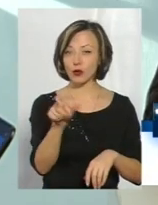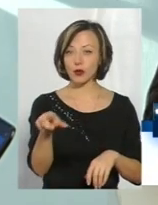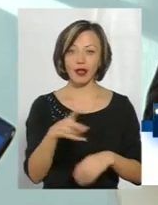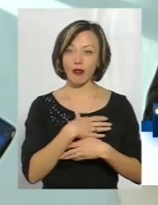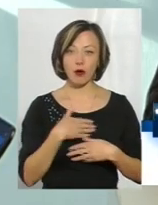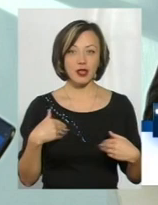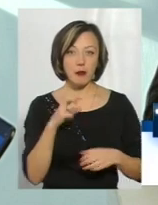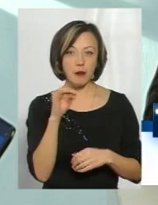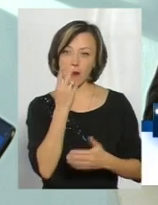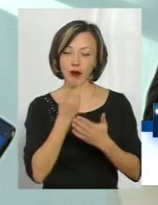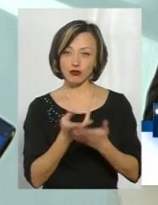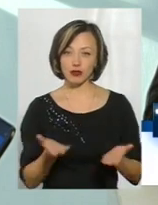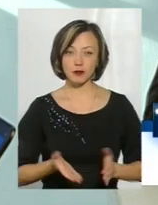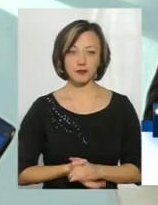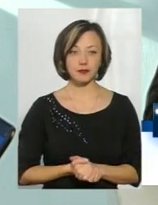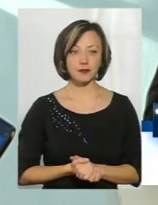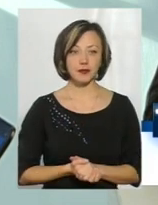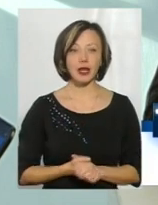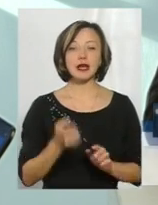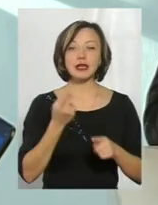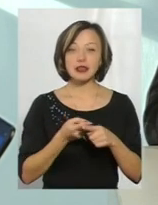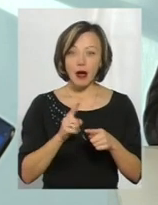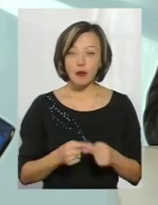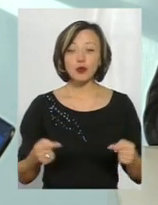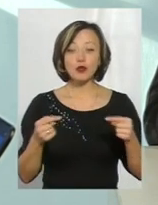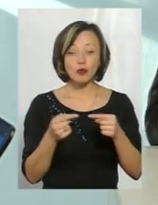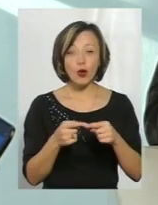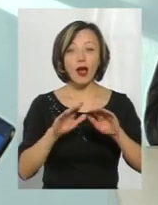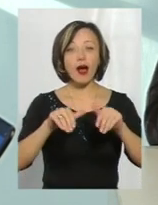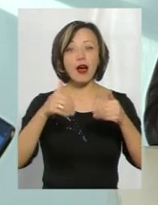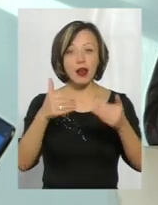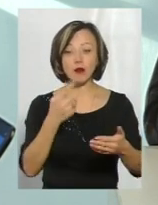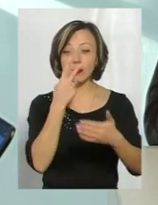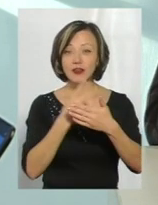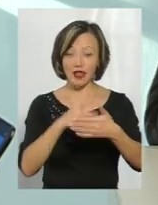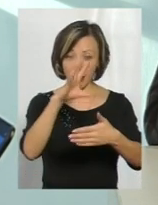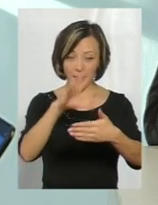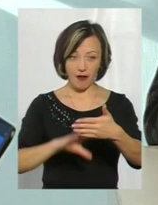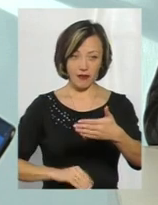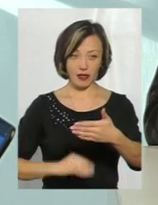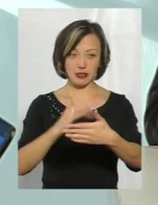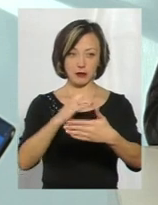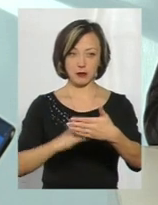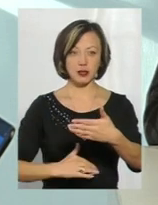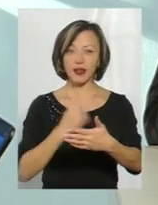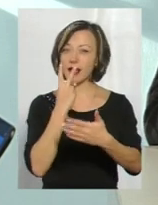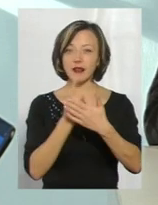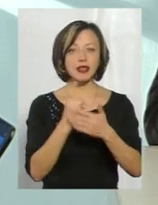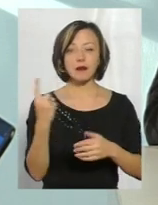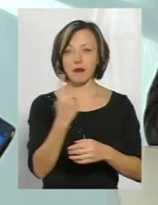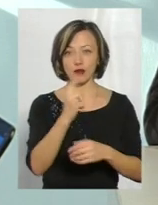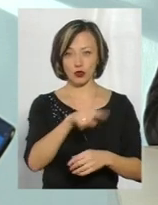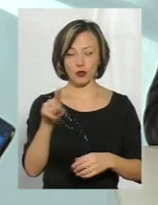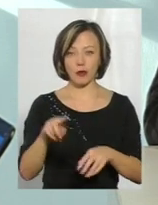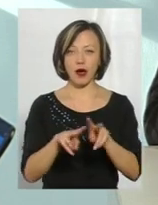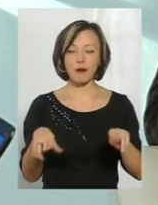виборці і не хотіли би бачити. Саме тому я би радив виборцям подивитися взагалі на весь список, не дивитися на перших. Це як і в виборах народних